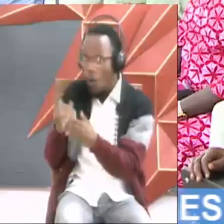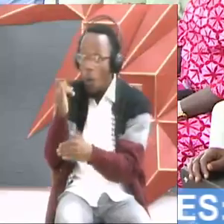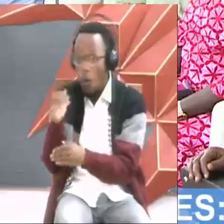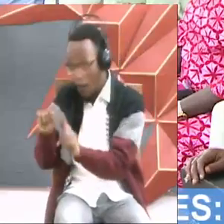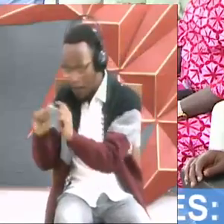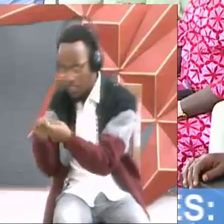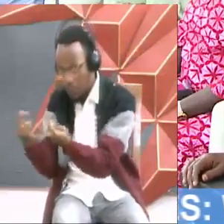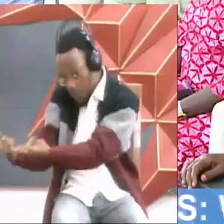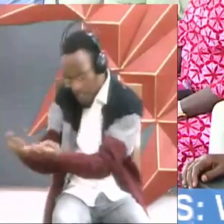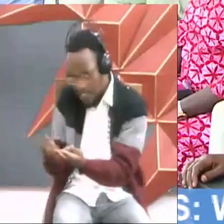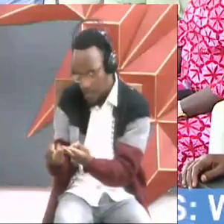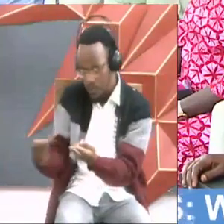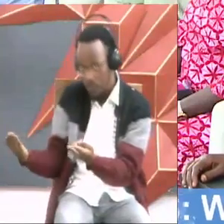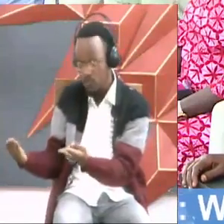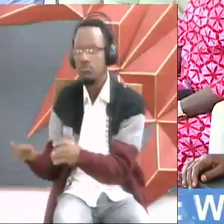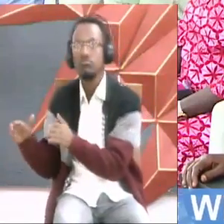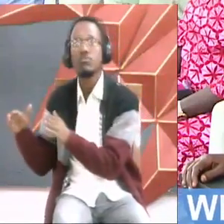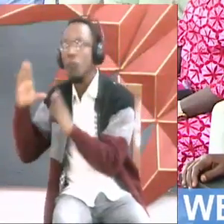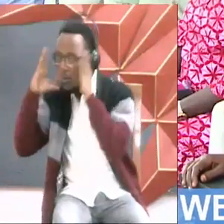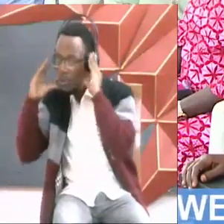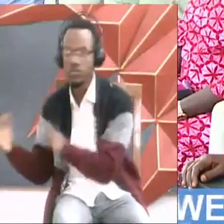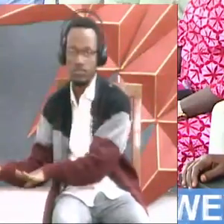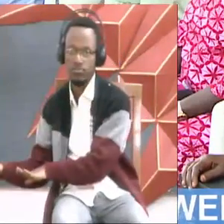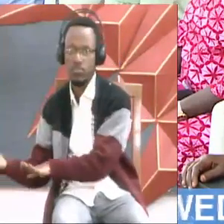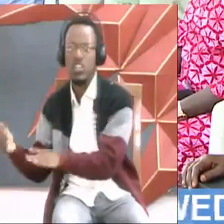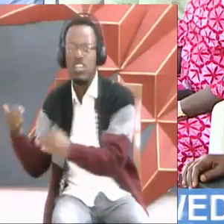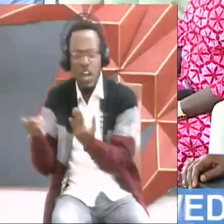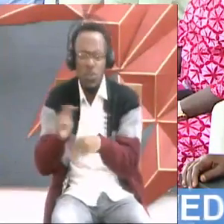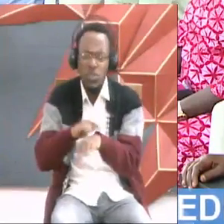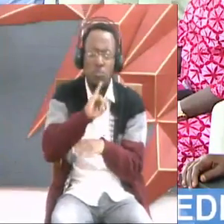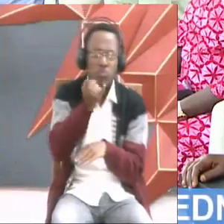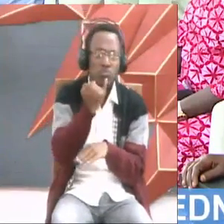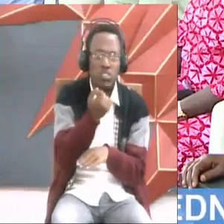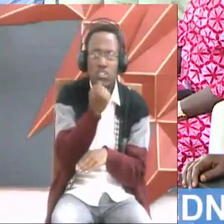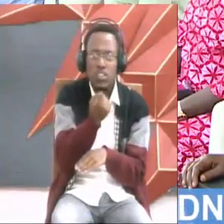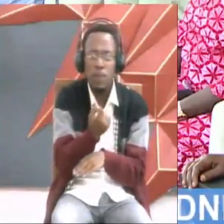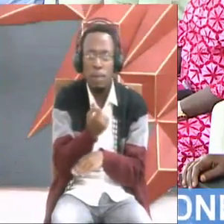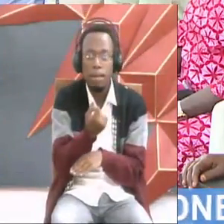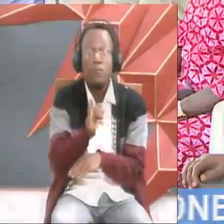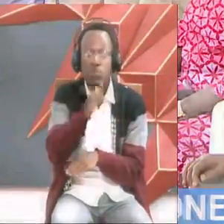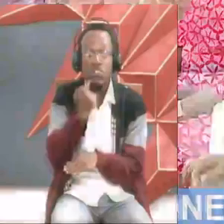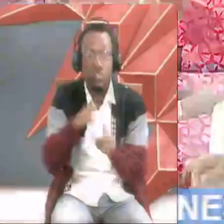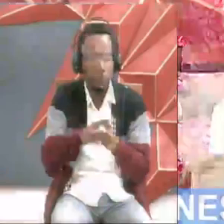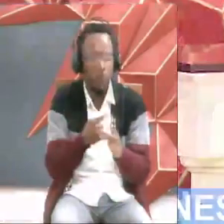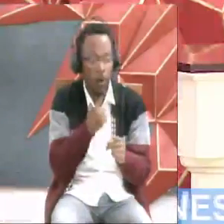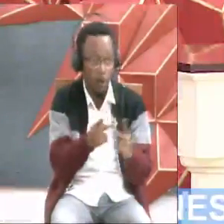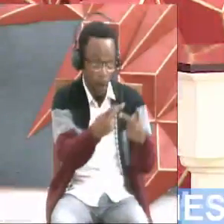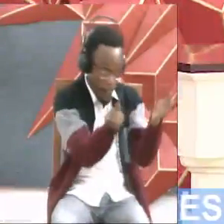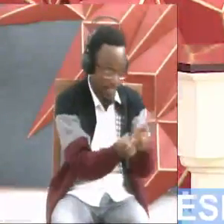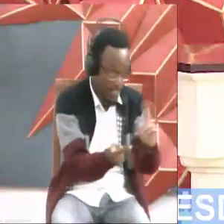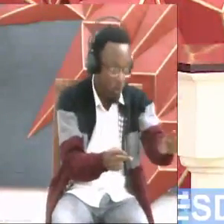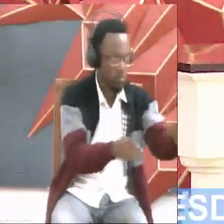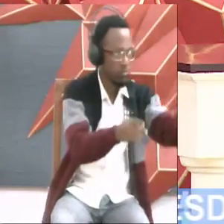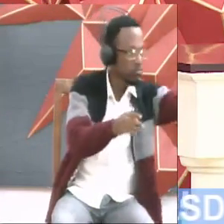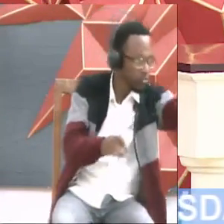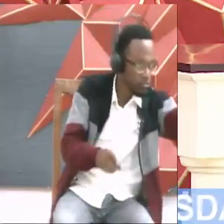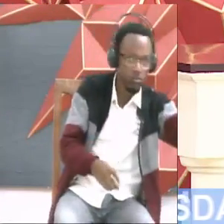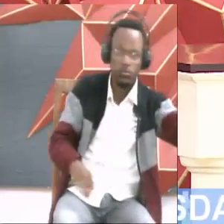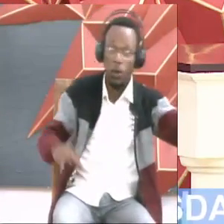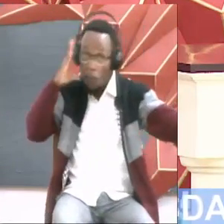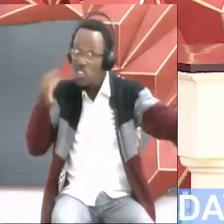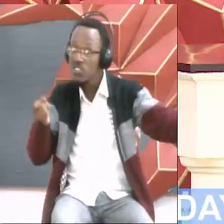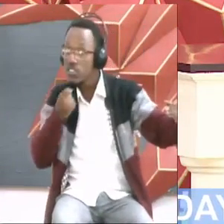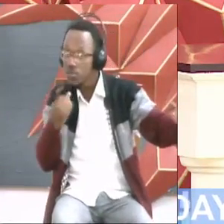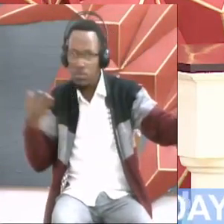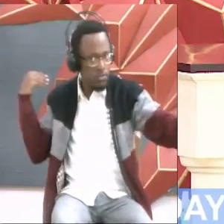Yosua na wat bimwe mose yabavugako wewe jahani mose yakuvuze ko nawe jahani mose yakuvuze ko